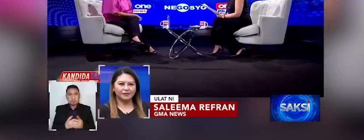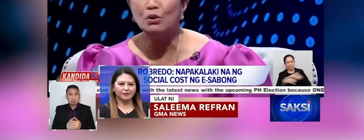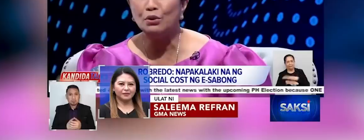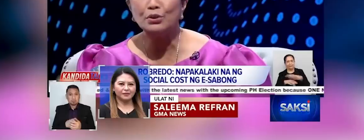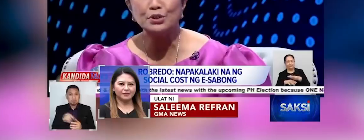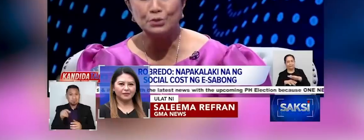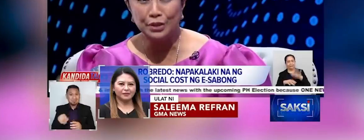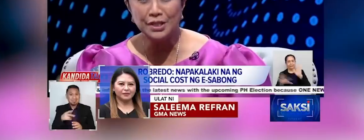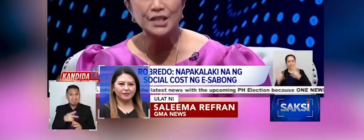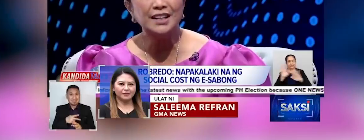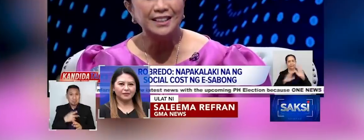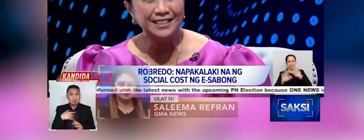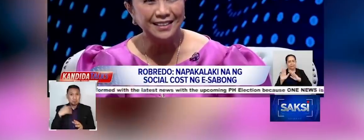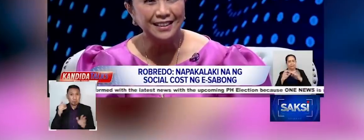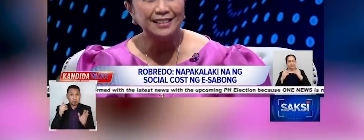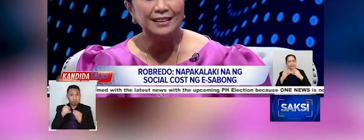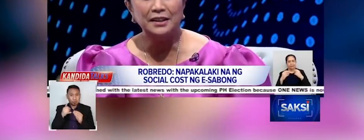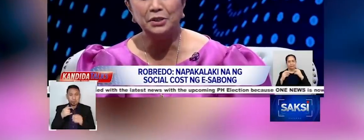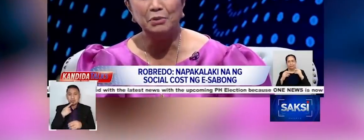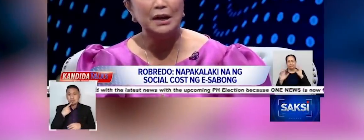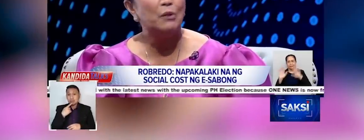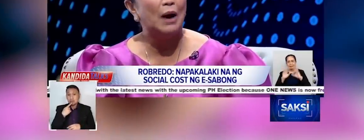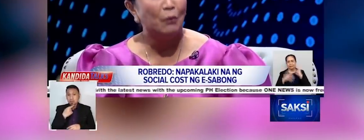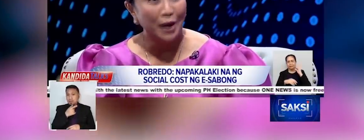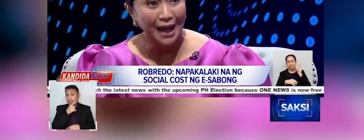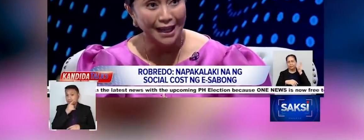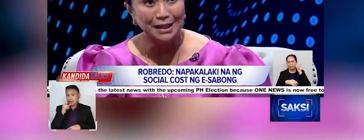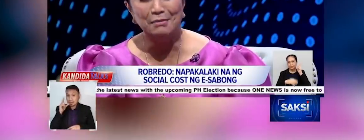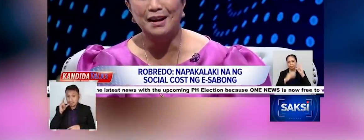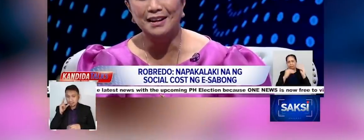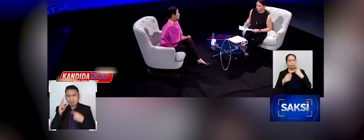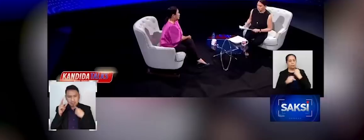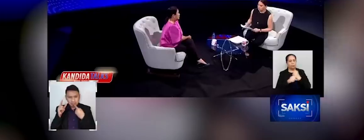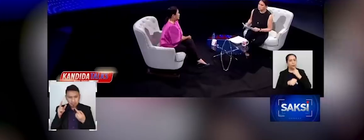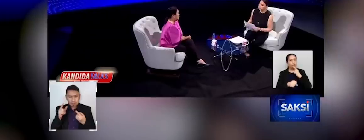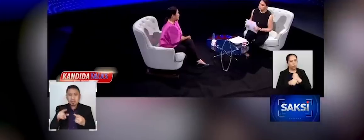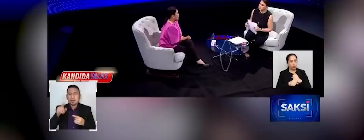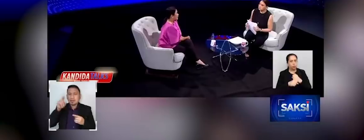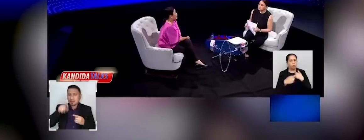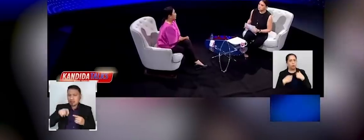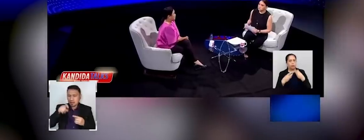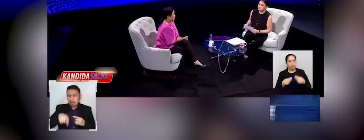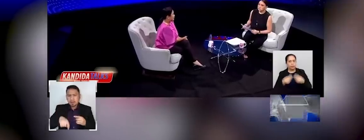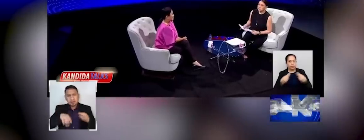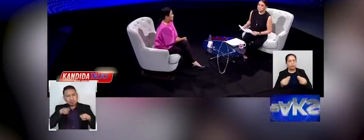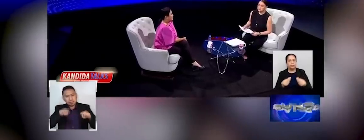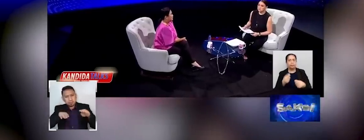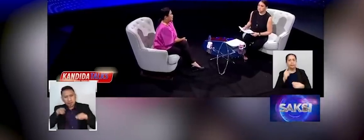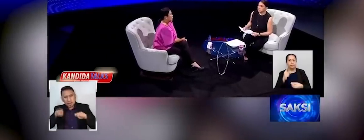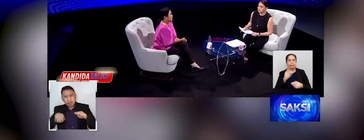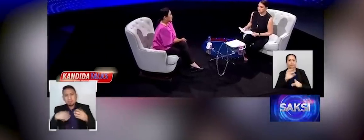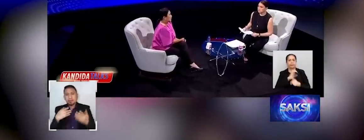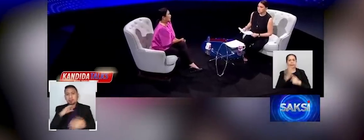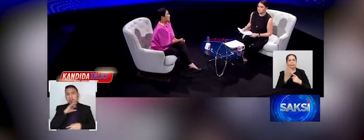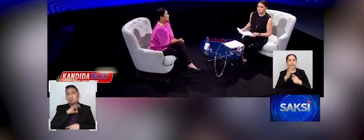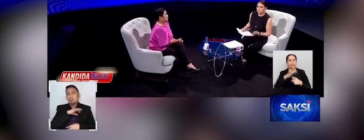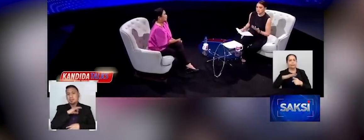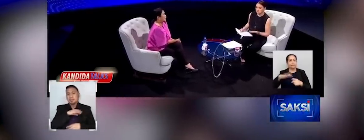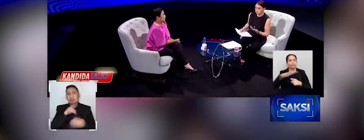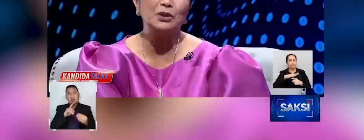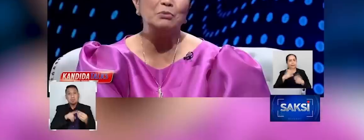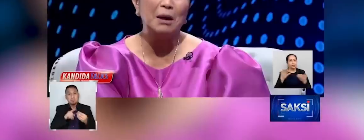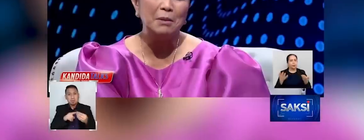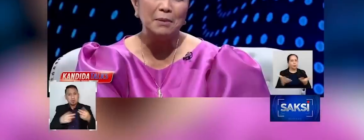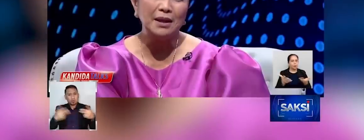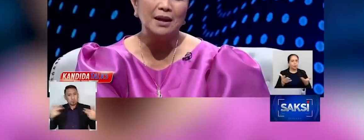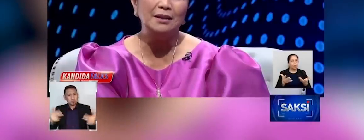programang kandidato, sinabi ni Vice President Lenny Robredo na kailangan timbangin ang pakinabang ng bansa sa isabok at sa mabigat